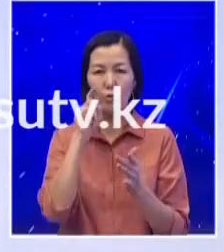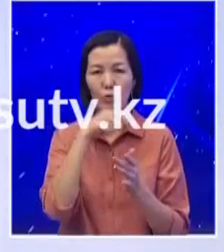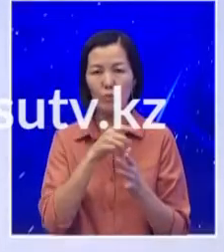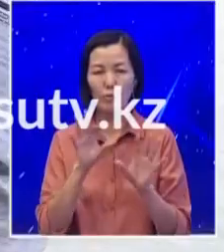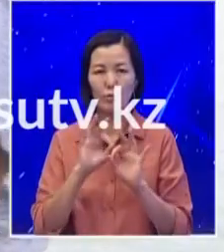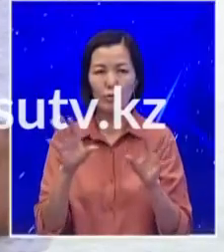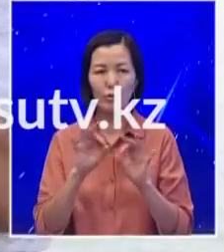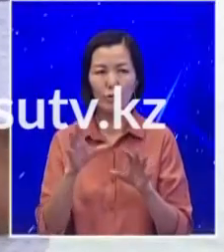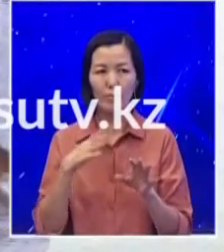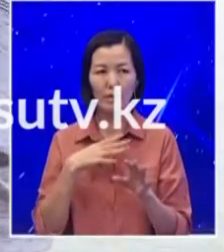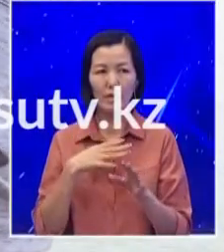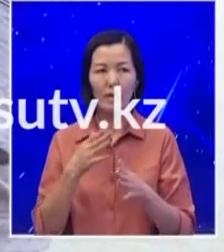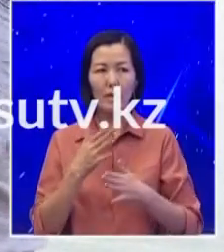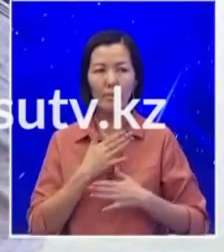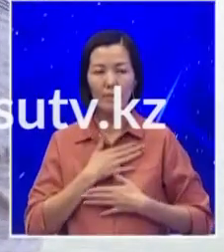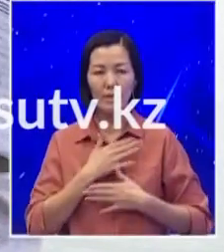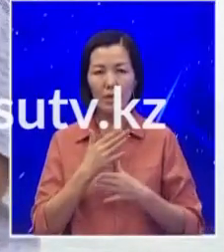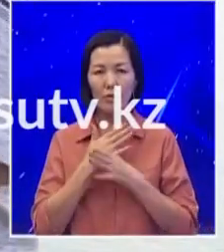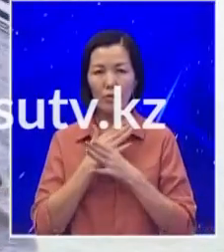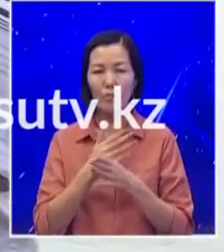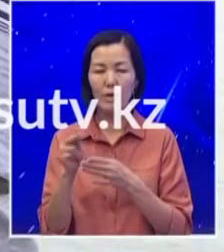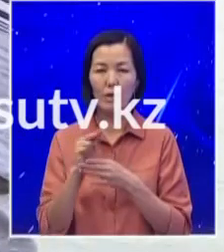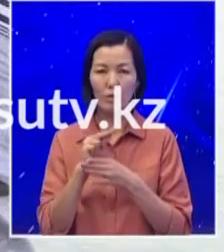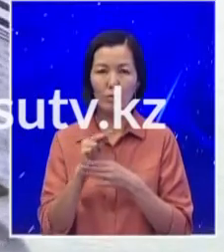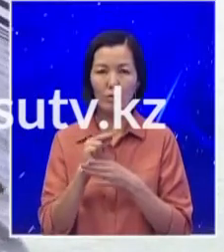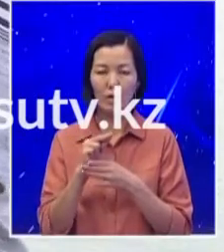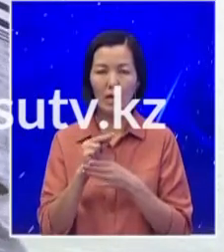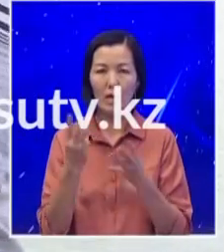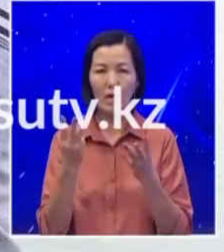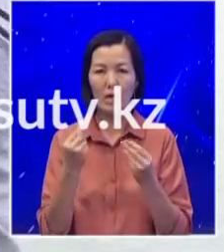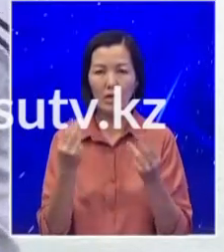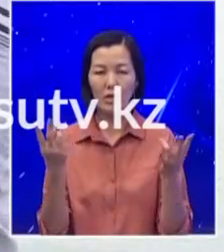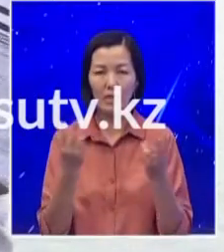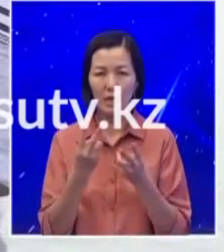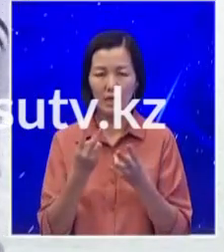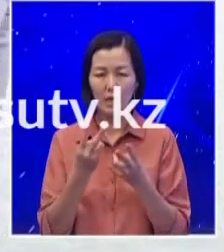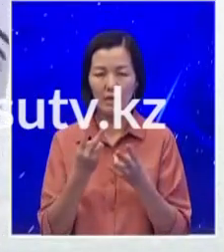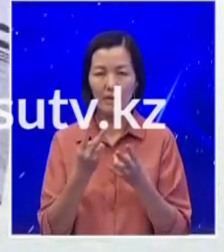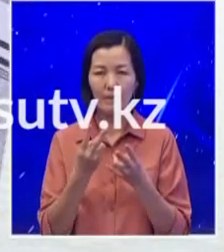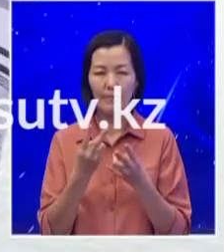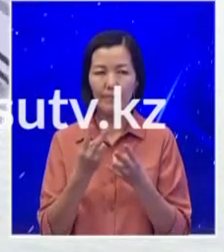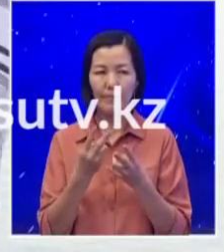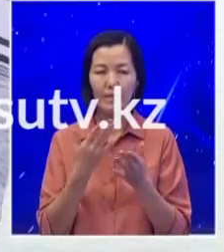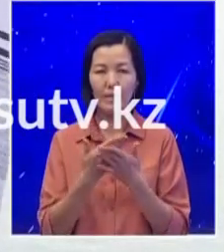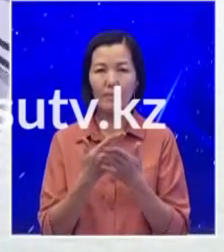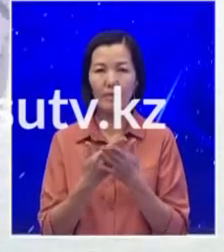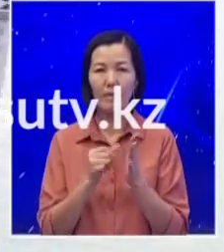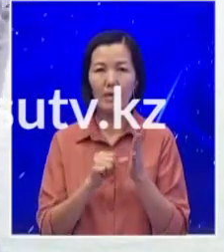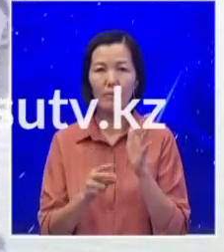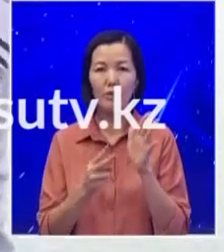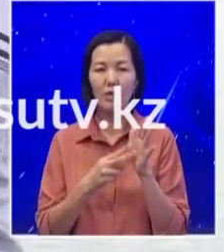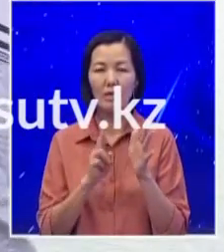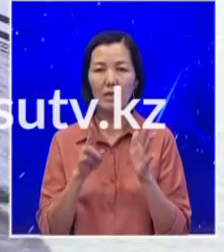түсіндіріп берді. Сол бізге енді көмек ремонт жағынан кішкене көмек болса, енді ана бізде магистраль 67